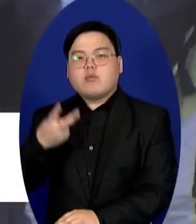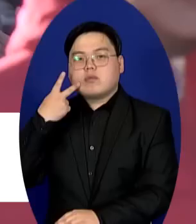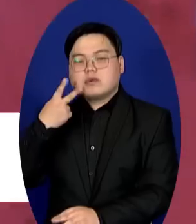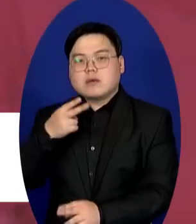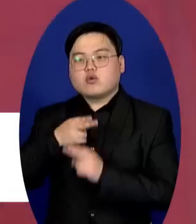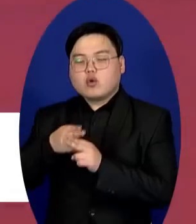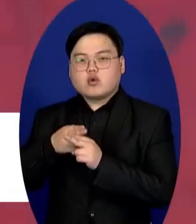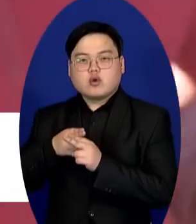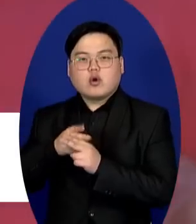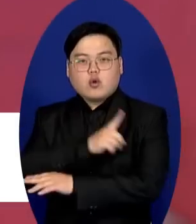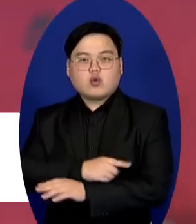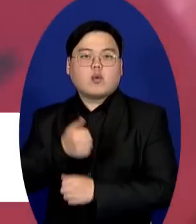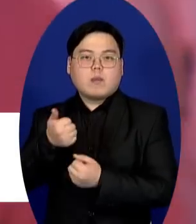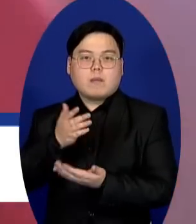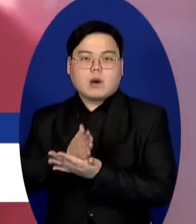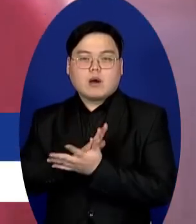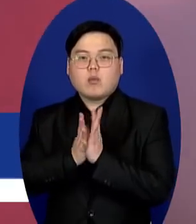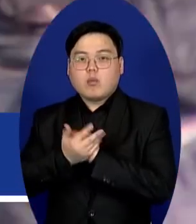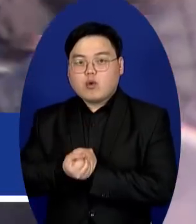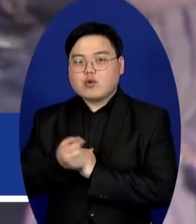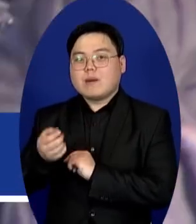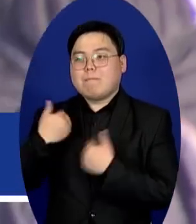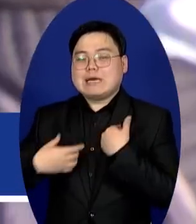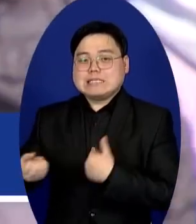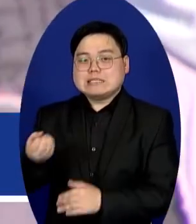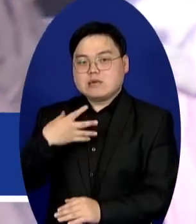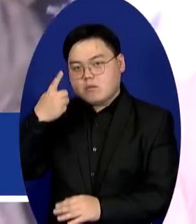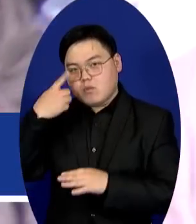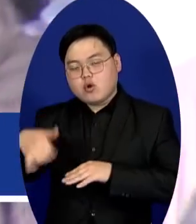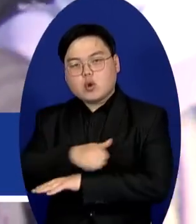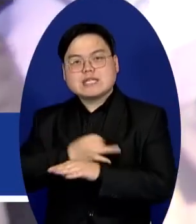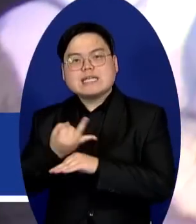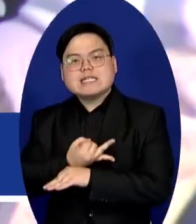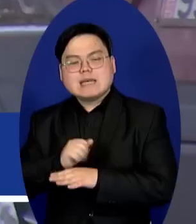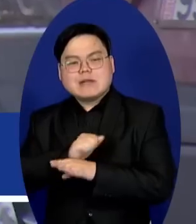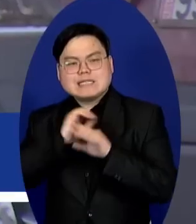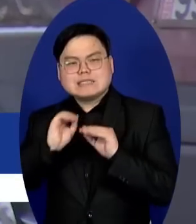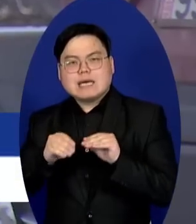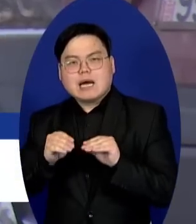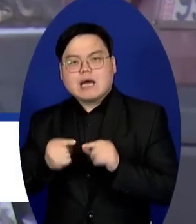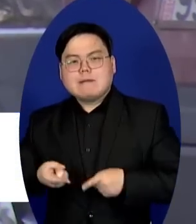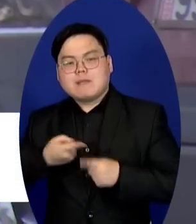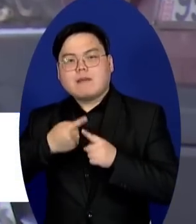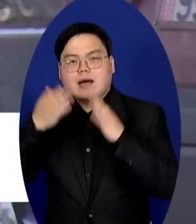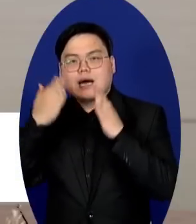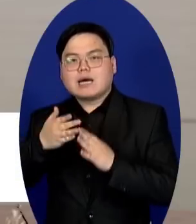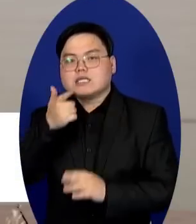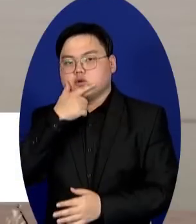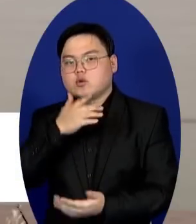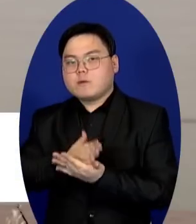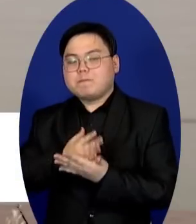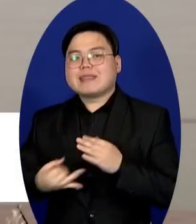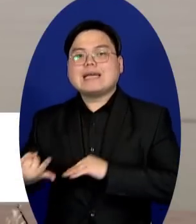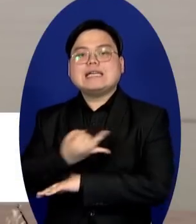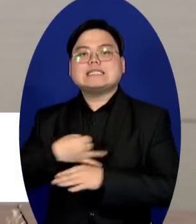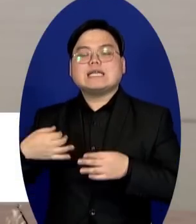ирснийг түүх гэрчилдэг. Гэвч түүний хэлснээр Монгол улс инженер бэлтгэх боловсон хүчнээ нэмэх бодлогыг орхигдуулжээ. Инженерийн